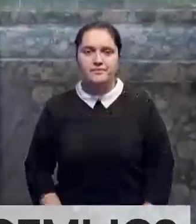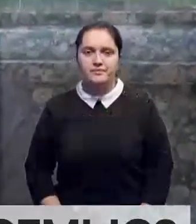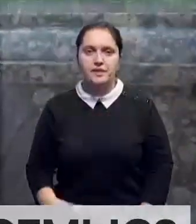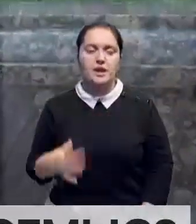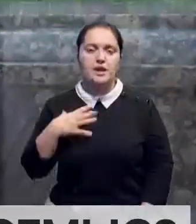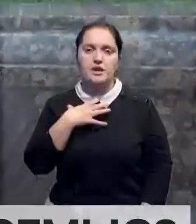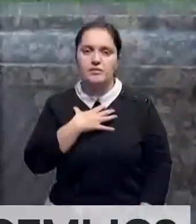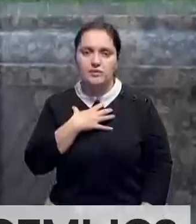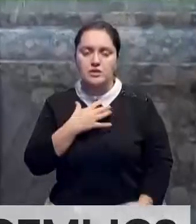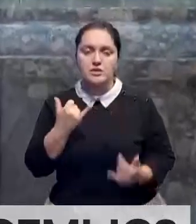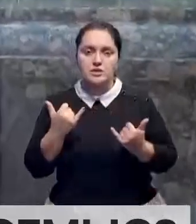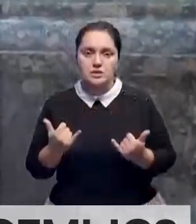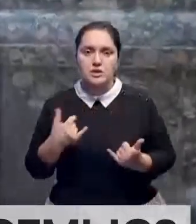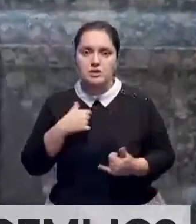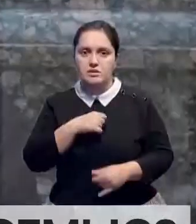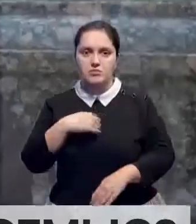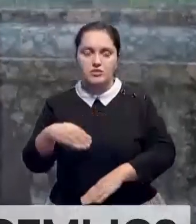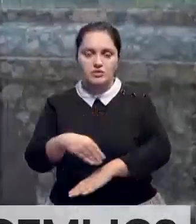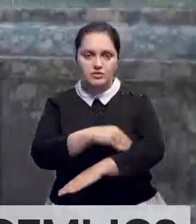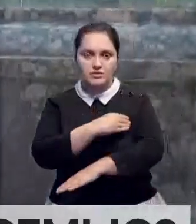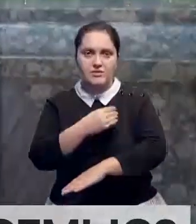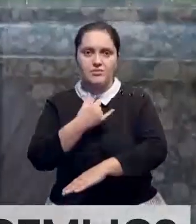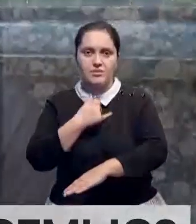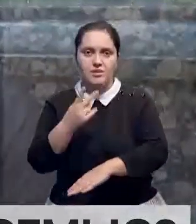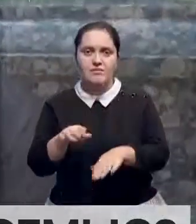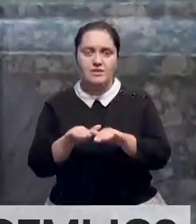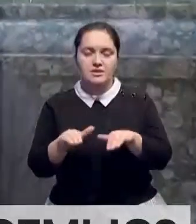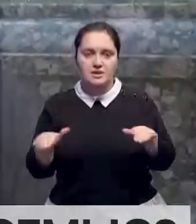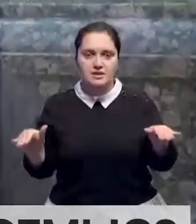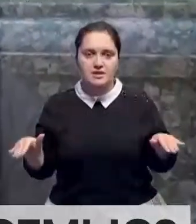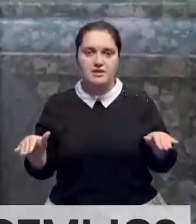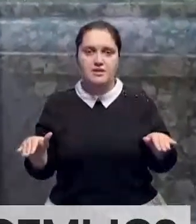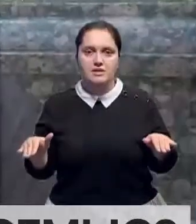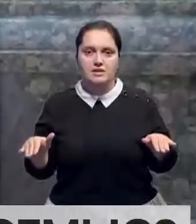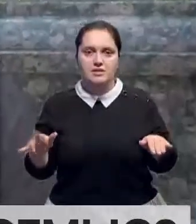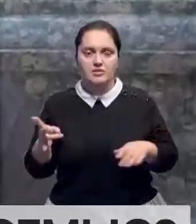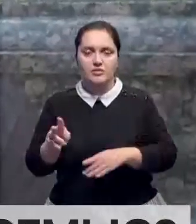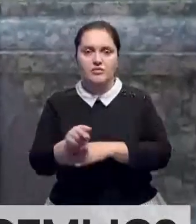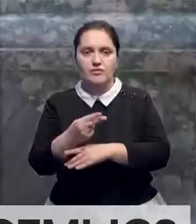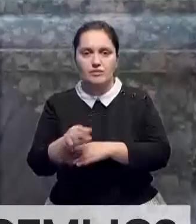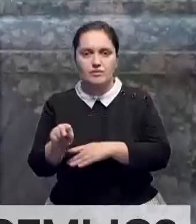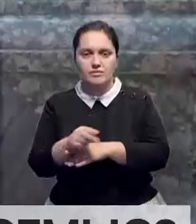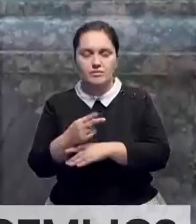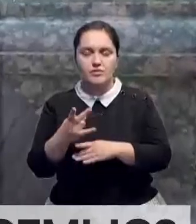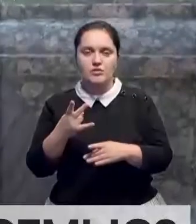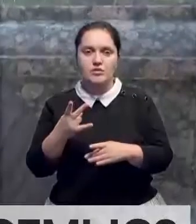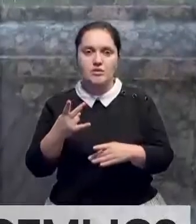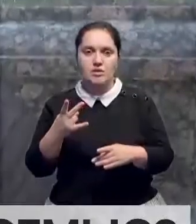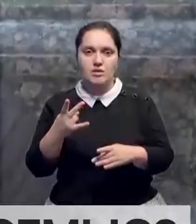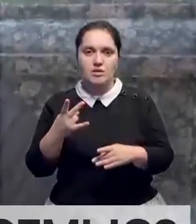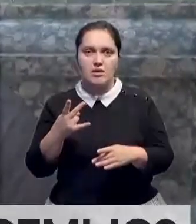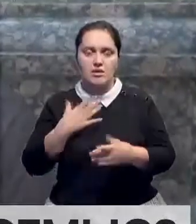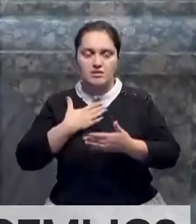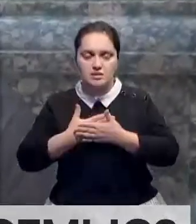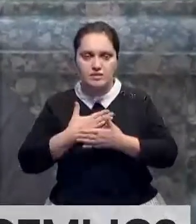важно, наверное, и сейчас я сам уже женат, и у меня уже 2 детей, и важно вот это привить, наверное, больше физической активности, нежели там